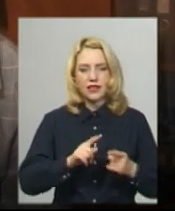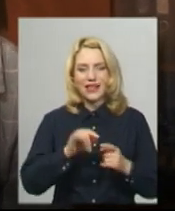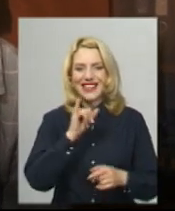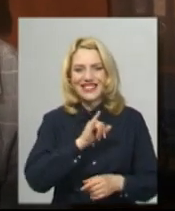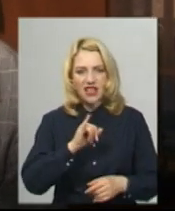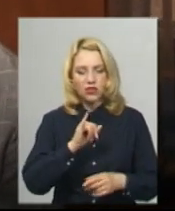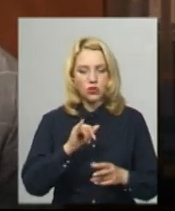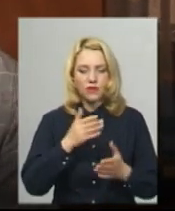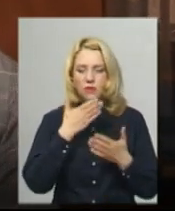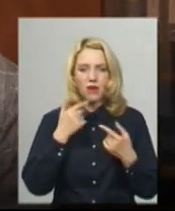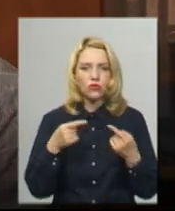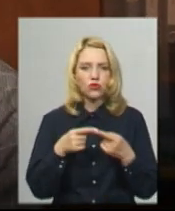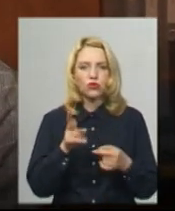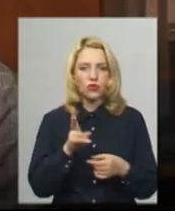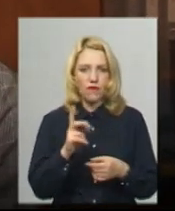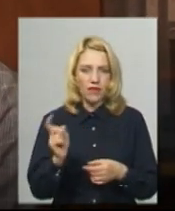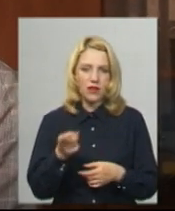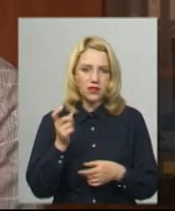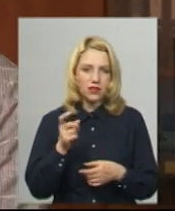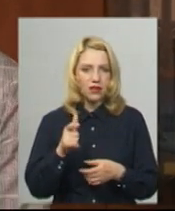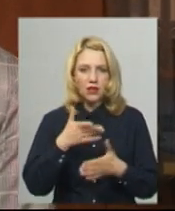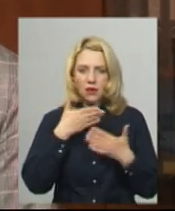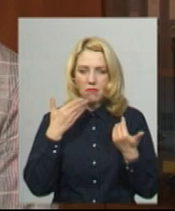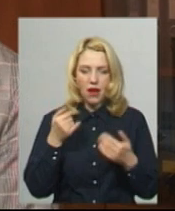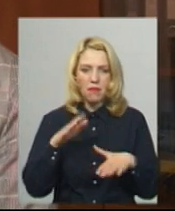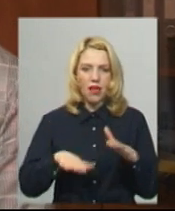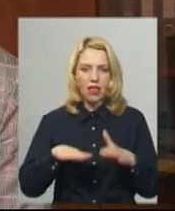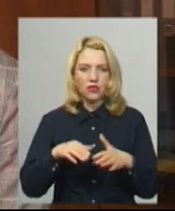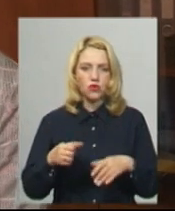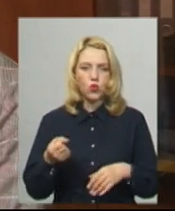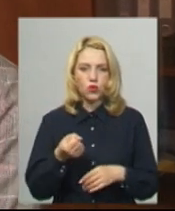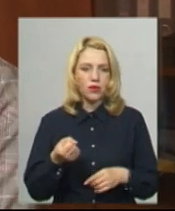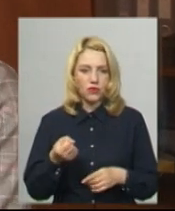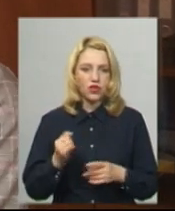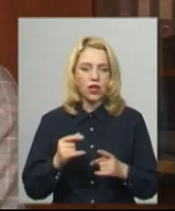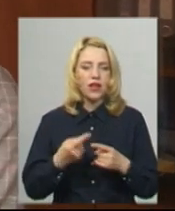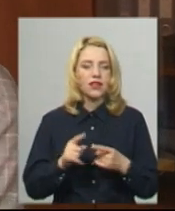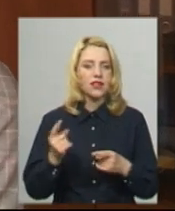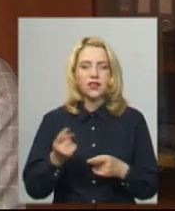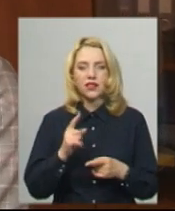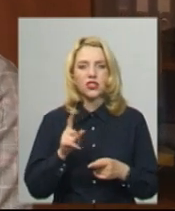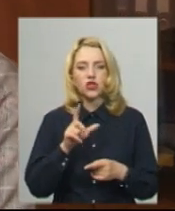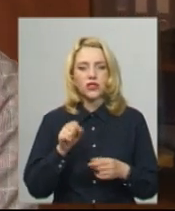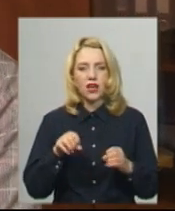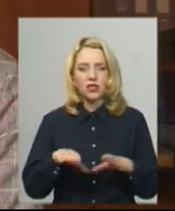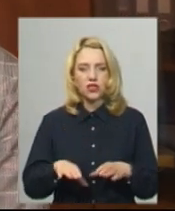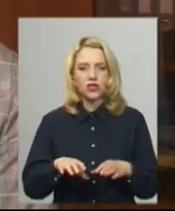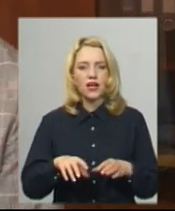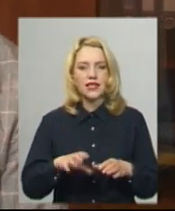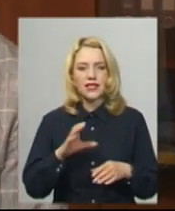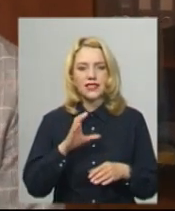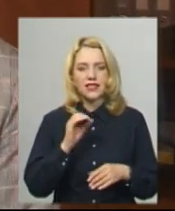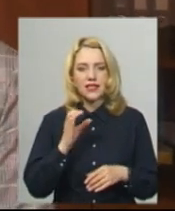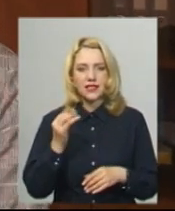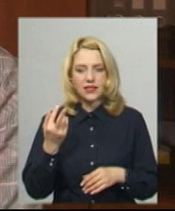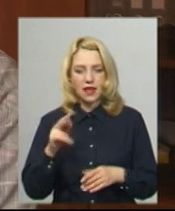немає визначеного власника, вона не має балансу утримувача. Єдине, що за рішенням сесії міської ради, вона